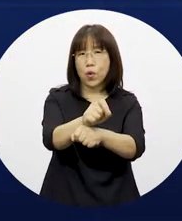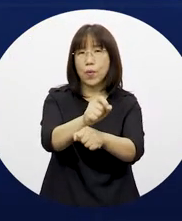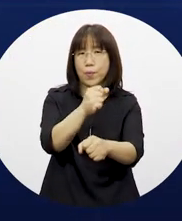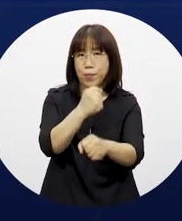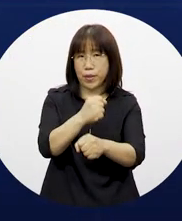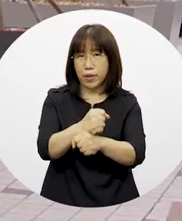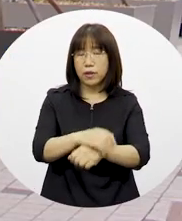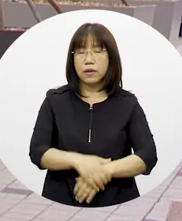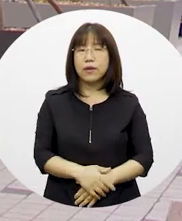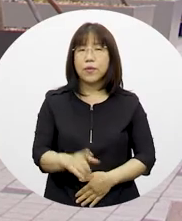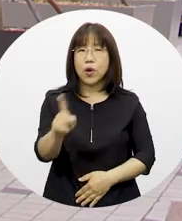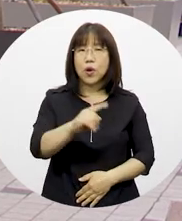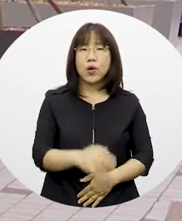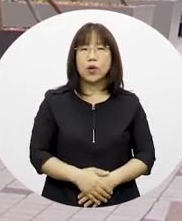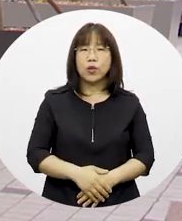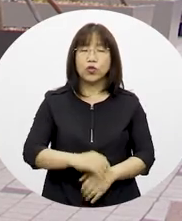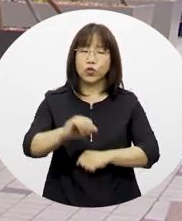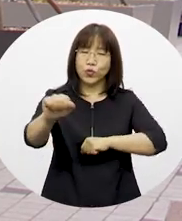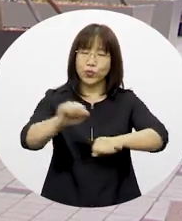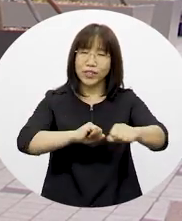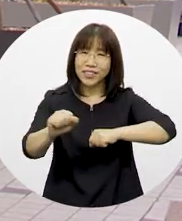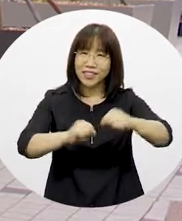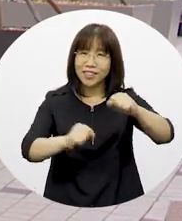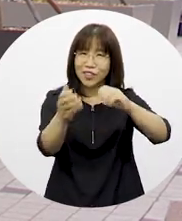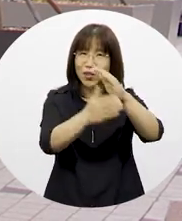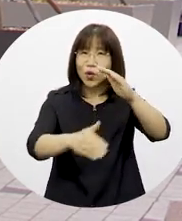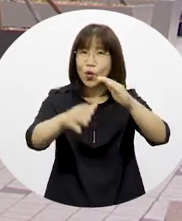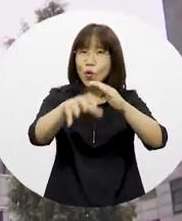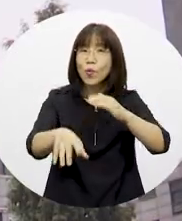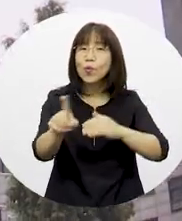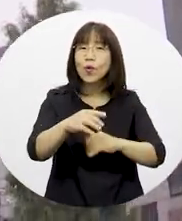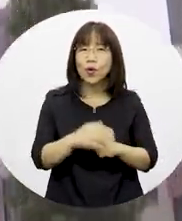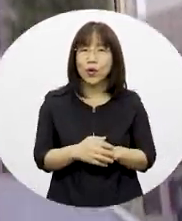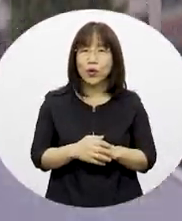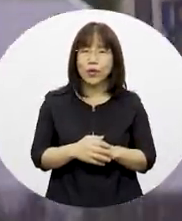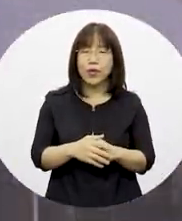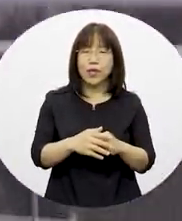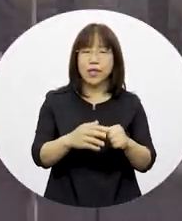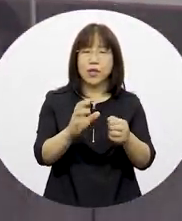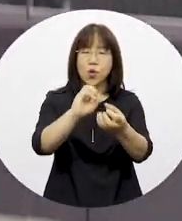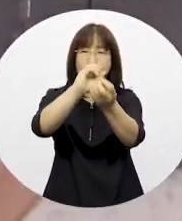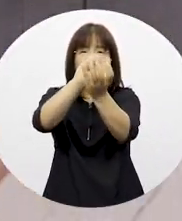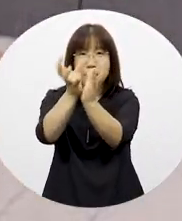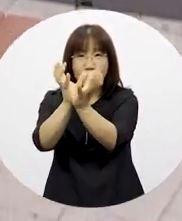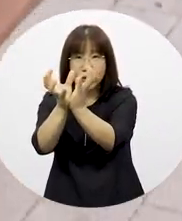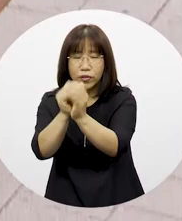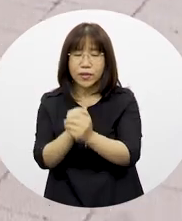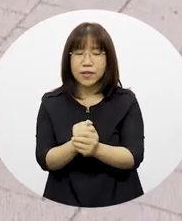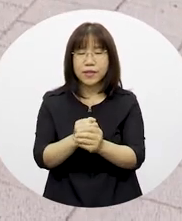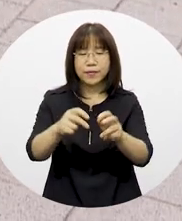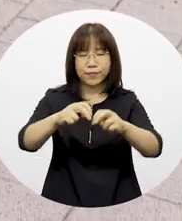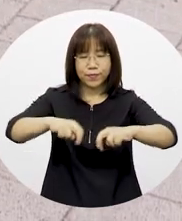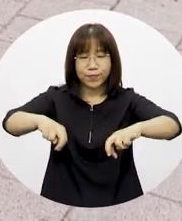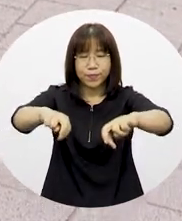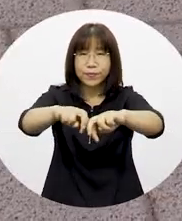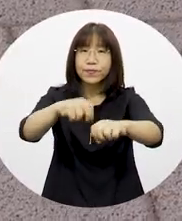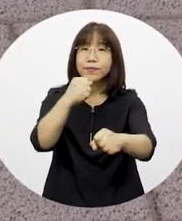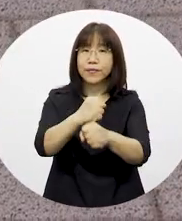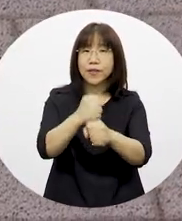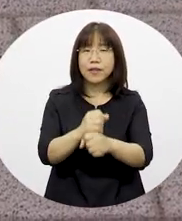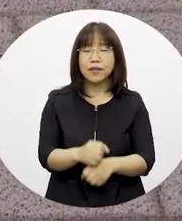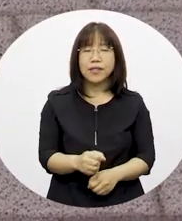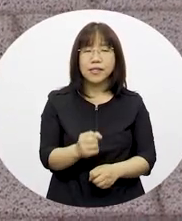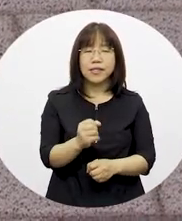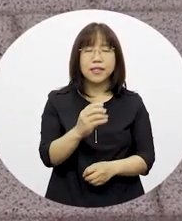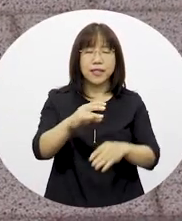조성됐습니다. 움직이는 미니공원은 움직이는 화분과 휴게시설이 조합된 소규모 이동식 공원으로